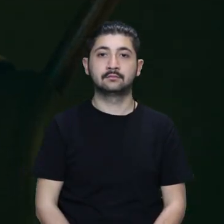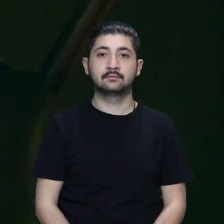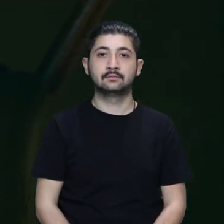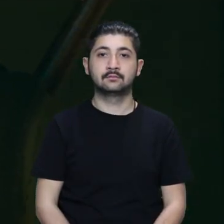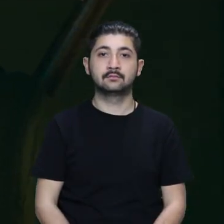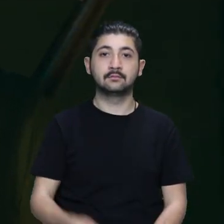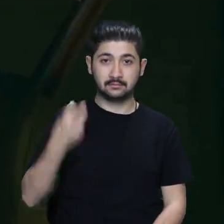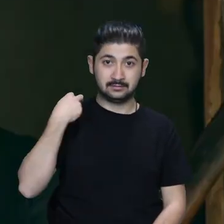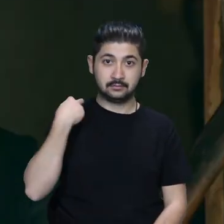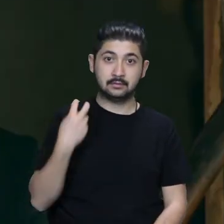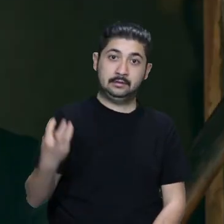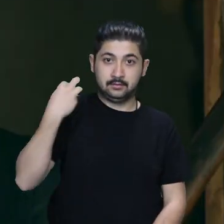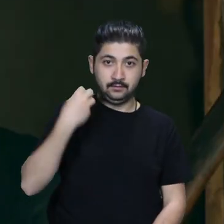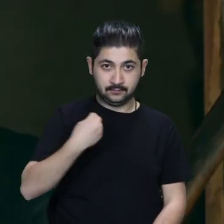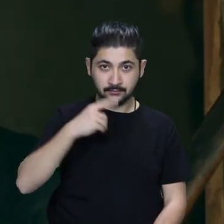rütbemi yükseltir misin?